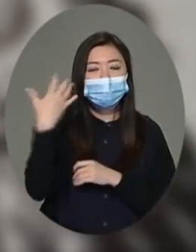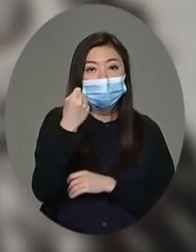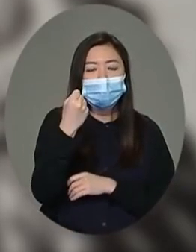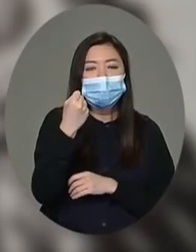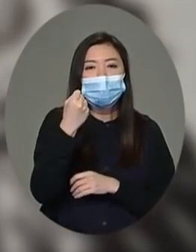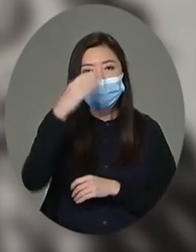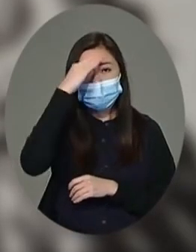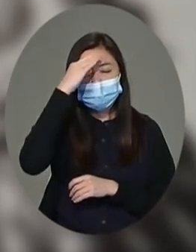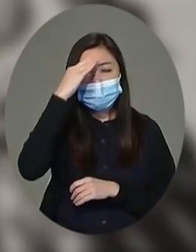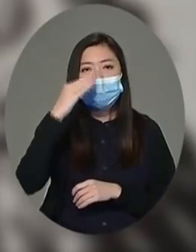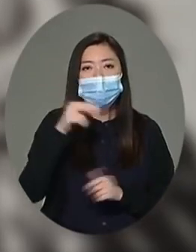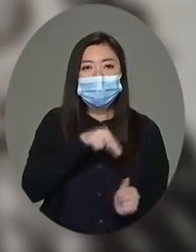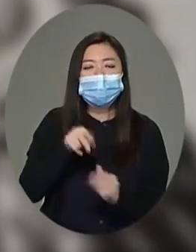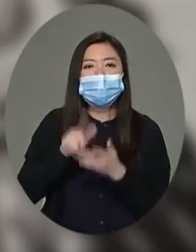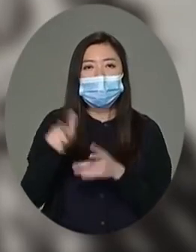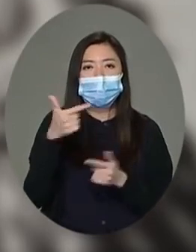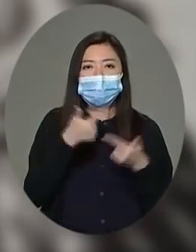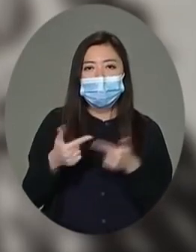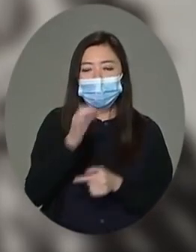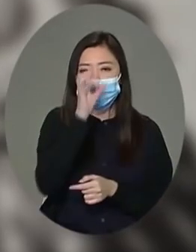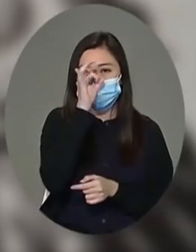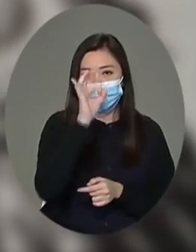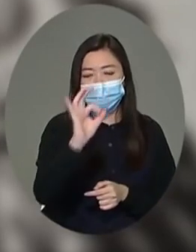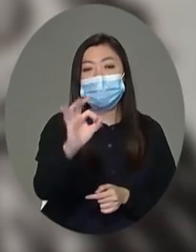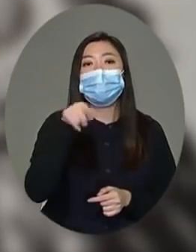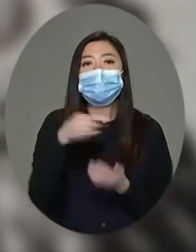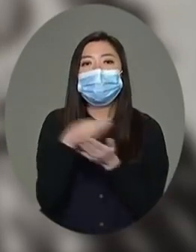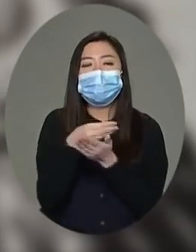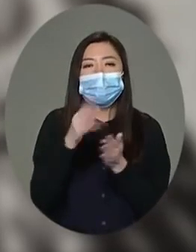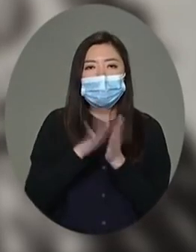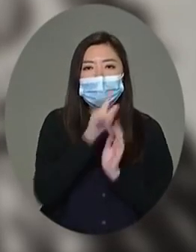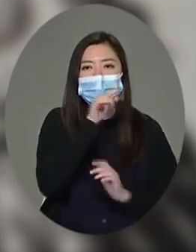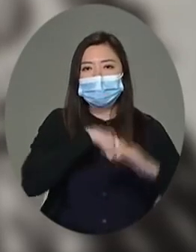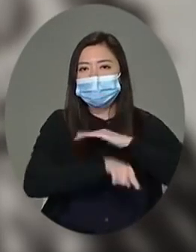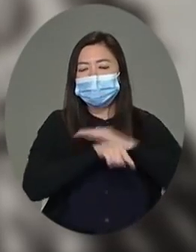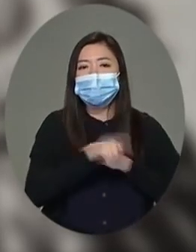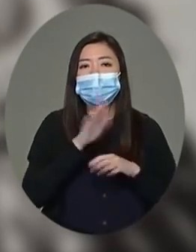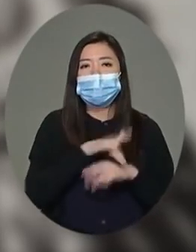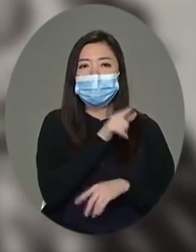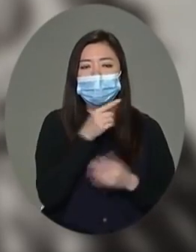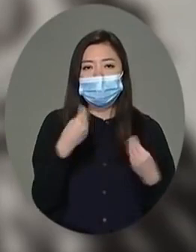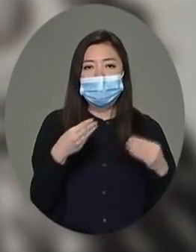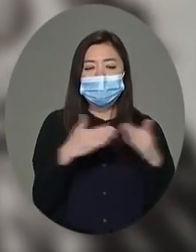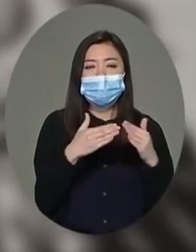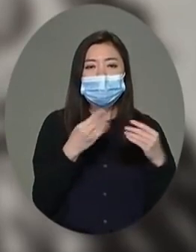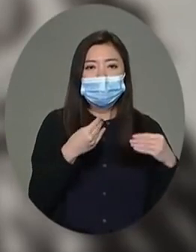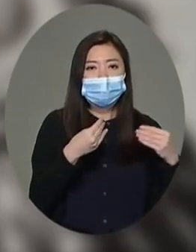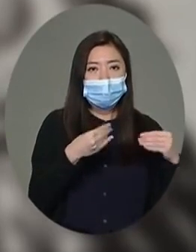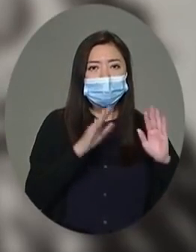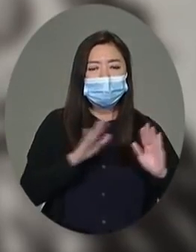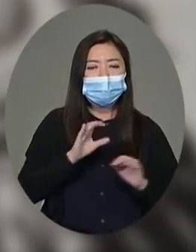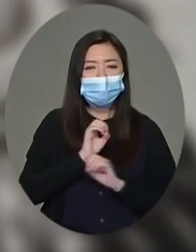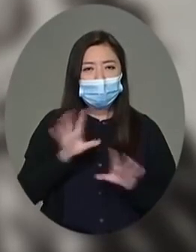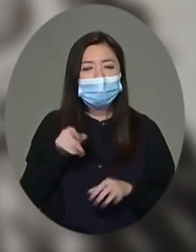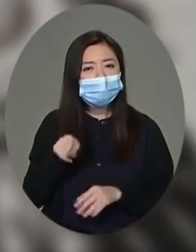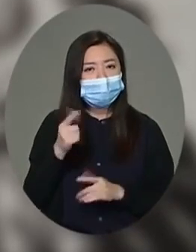成被指不斷變長的木偶等諷刺警方的漫畫。教協認為，教師作為市民，對社會問題